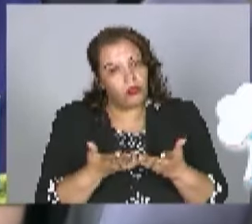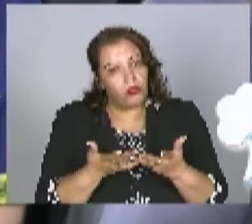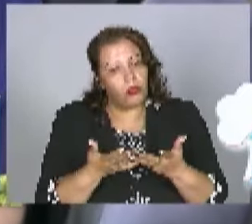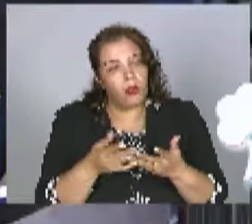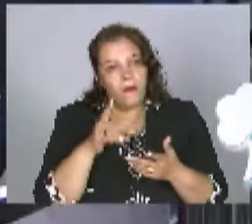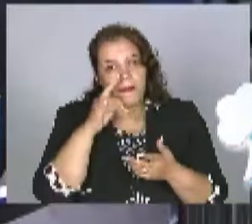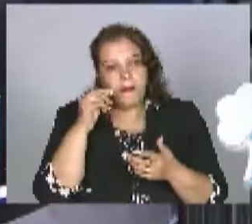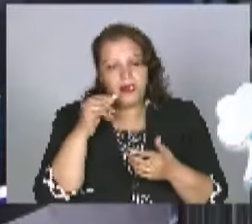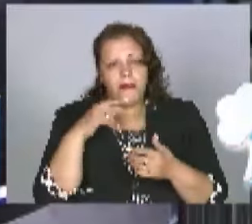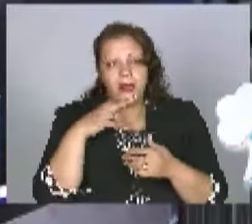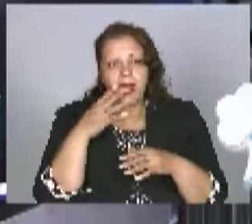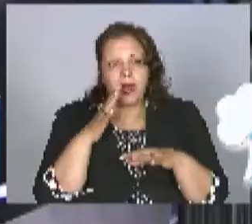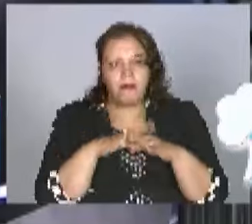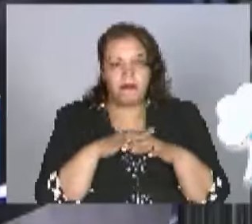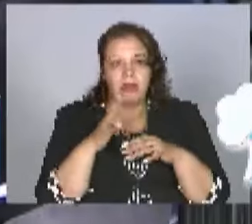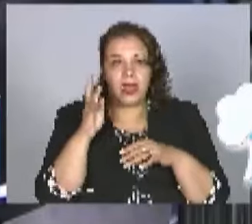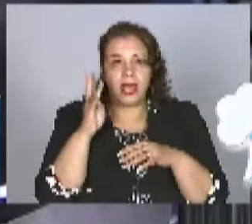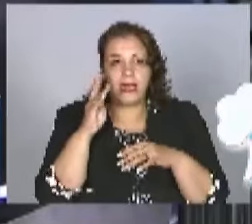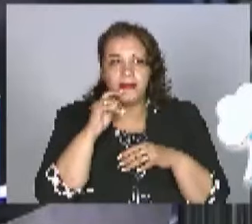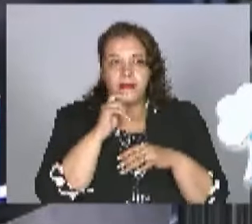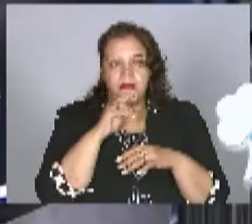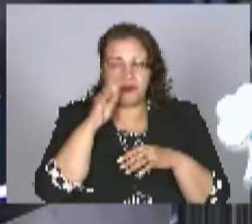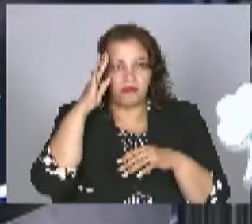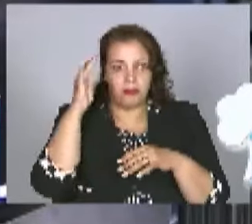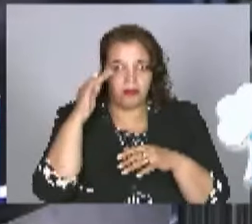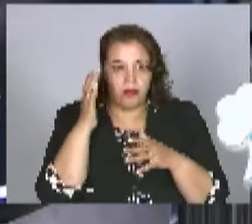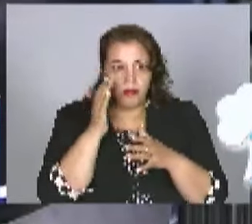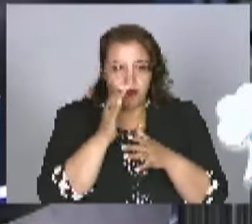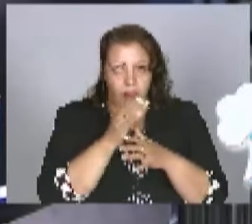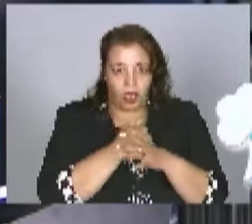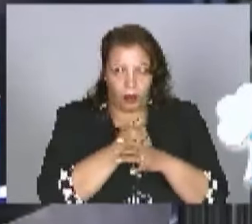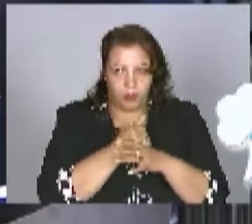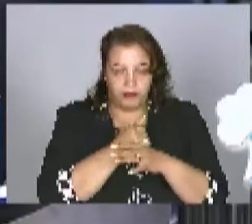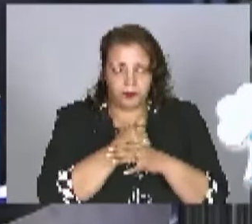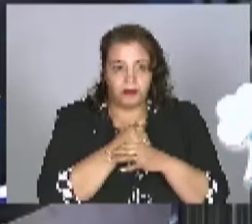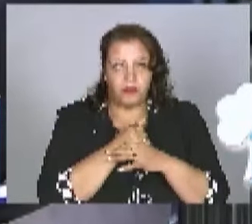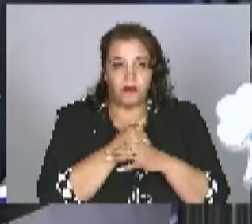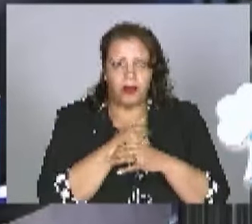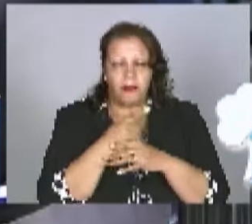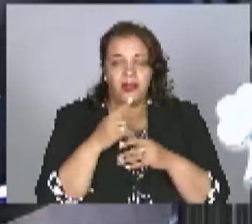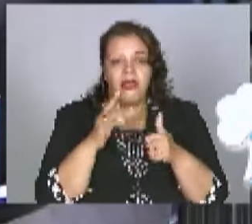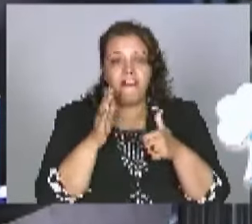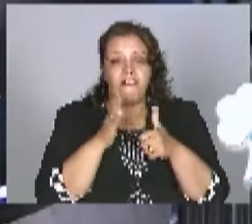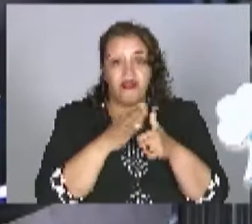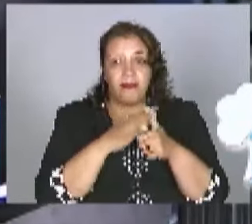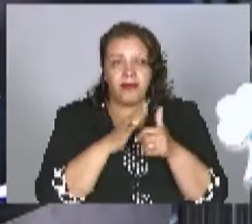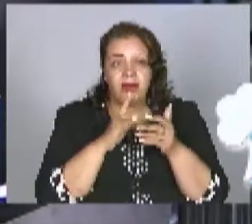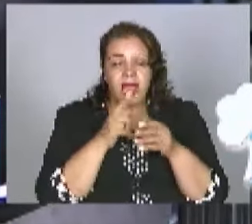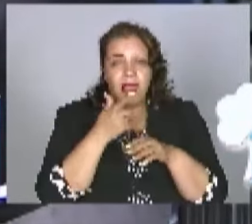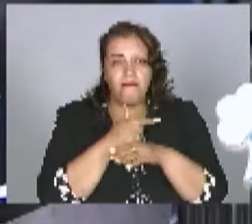نز طالما هنتكلم عن الزوجه خلينا نمر بالمراحل